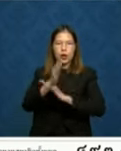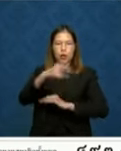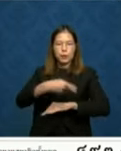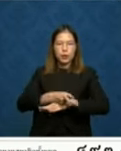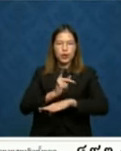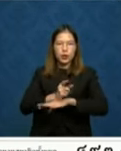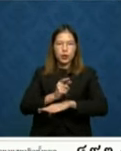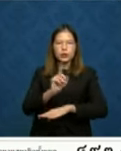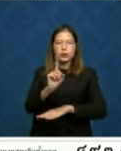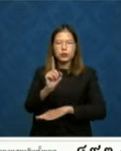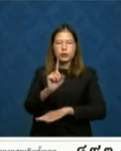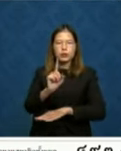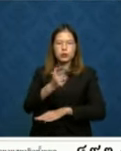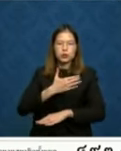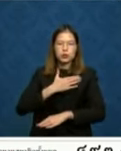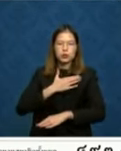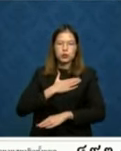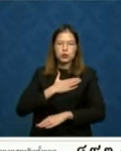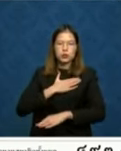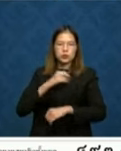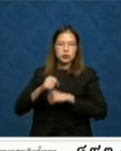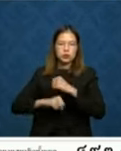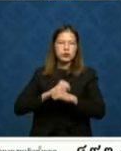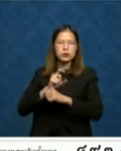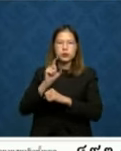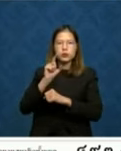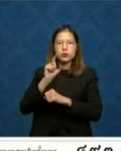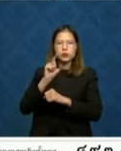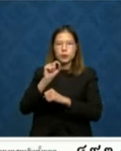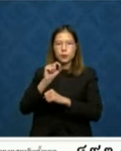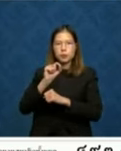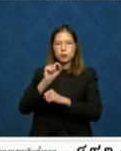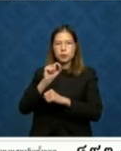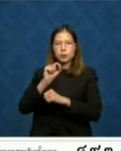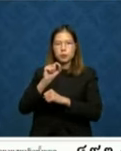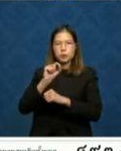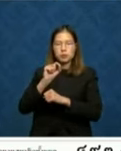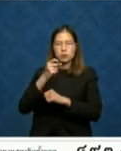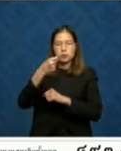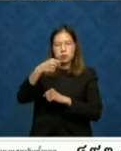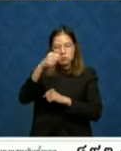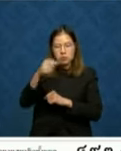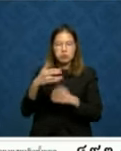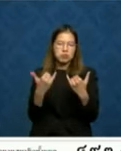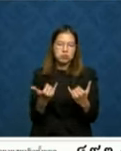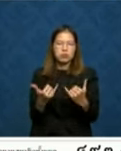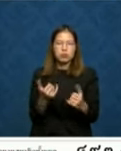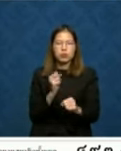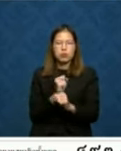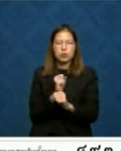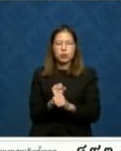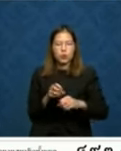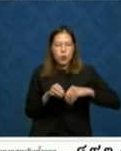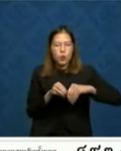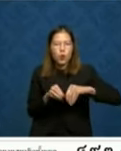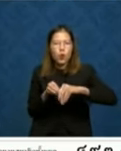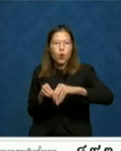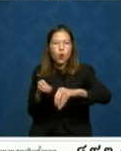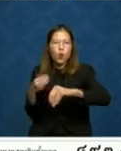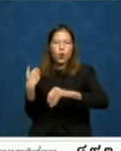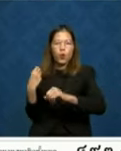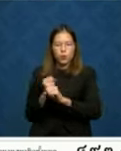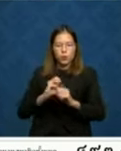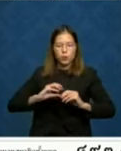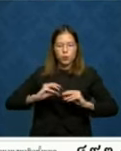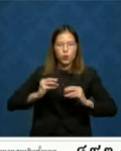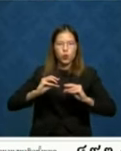ารพครับ10-20ปีมานี้นะครับกระบวนการชาวไร่ยาสูบถูกก